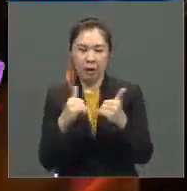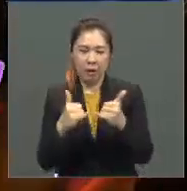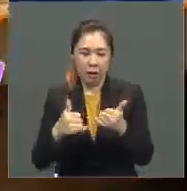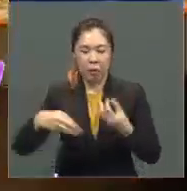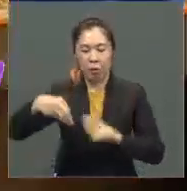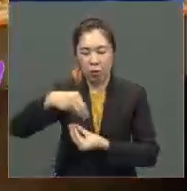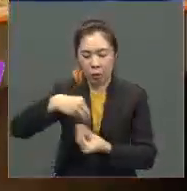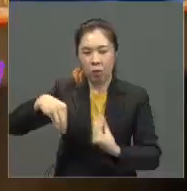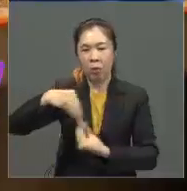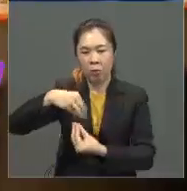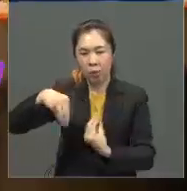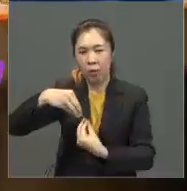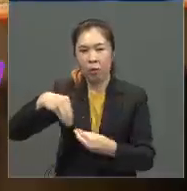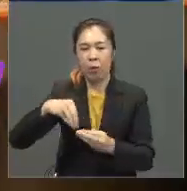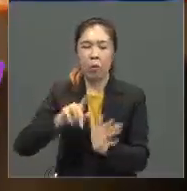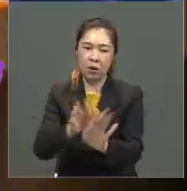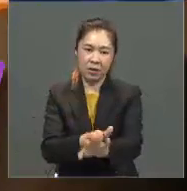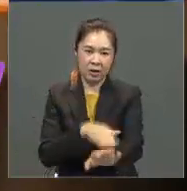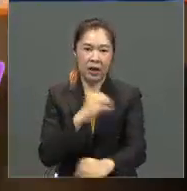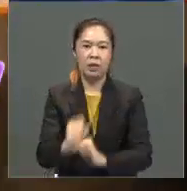แสนบาทอยู่ในวังวนของการพนันออนไลน์แบบนี้ถึง2ปีช่วงนั้นน้องเขาบอกว่าอยู่แต่กับหน้าจอมือถือคอมพิวเตอร์เครียดมากเพราะว่าต้องเร่งหาเงินมาเล่นพนันแล้วก็ใช้หนี้ทำให้ความสัมพันธ์ระหว่างคนในครอบครัวและคนรอบข้างก็เสียไปด้วยในที่สุดตัดสินใจเลิกเด็ดขาดวันนี้ก็เลยมาเหมือนเป็นอุทาหรณ์อยากให้บ้างใครที่เคยคิดหรือว่ากำลังจะคิดอยู่เนี่ยอย่าได้เข้าไปลองเชียวนะคะครูแต่ว่าเอ่อ